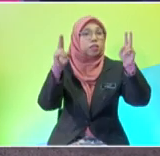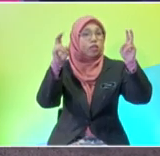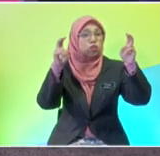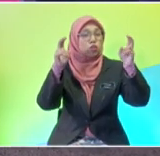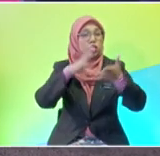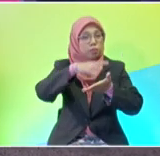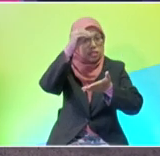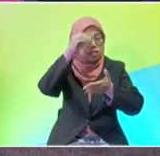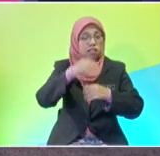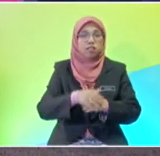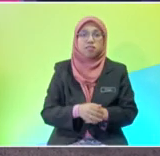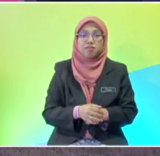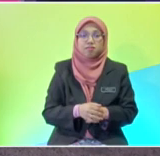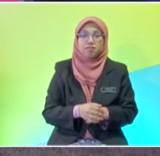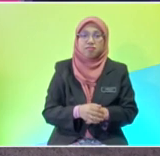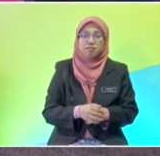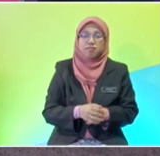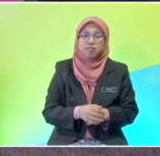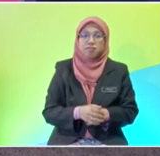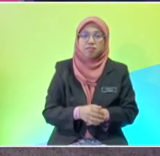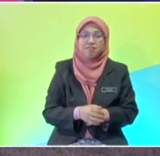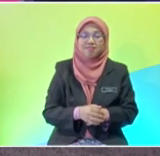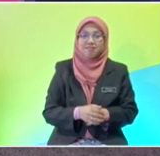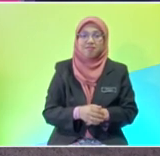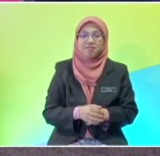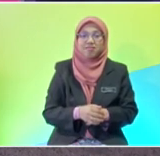pada hari ini dengan